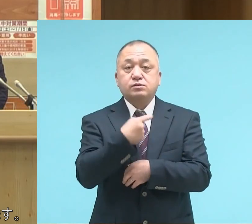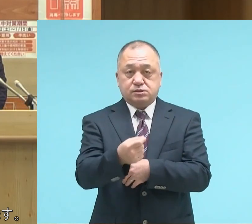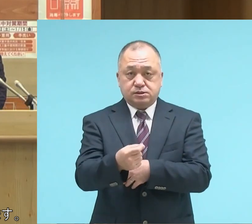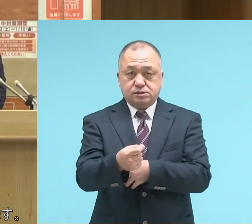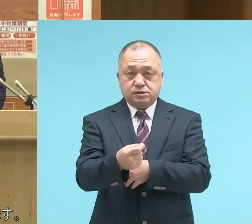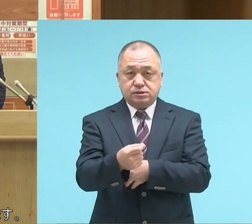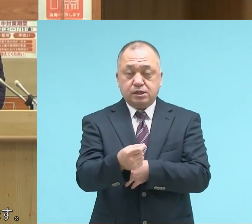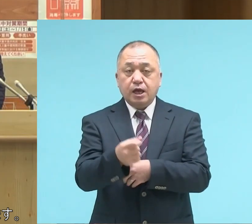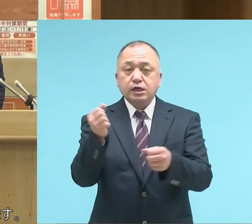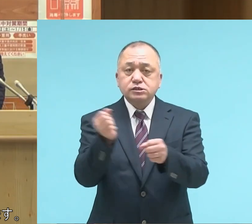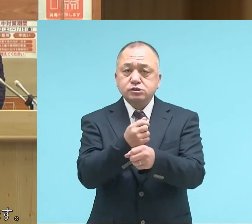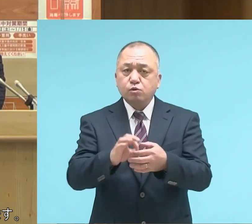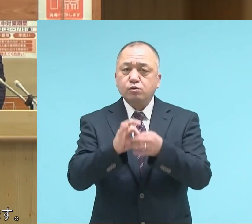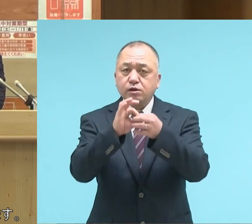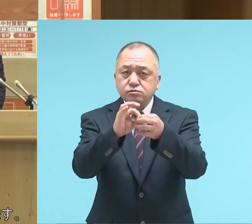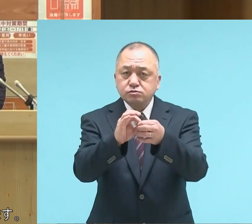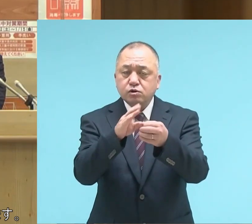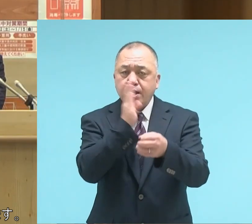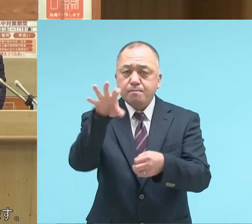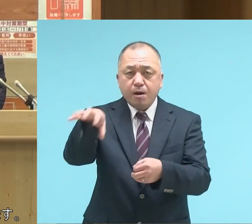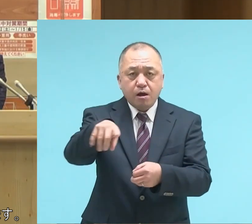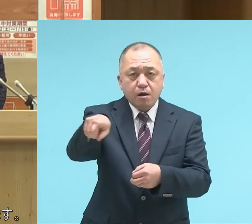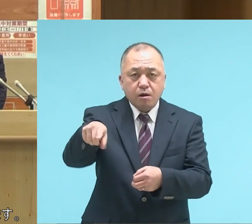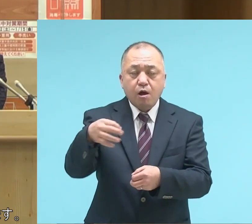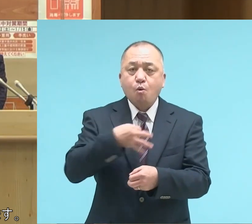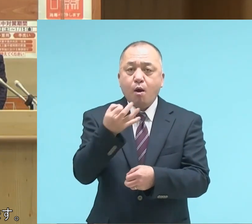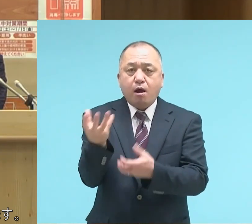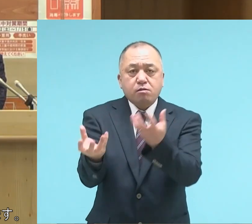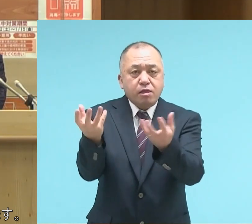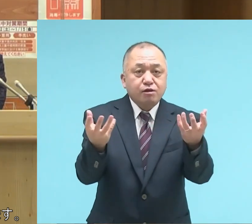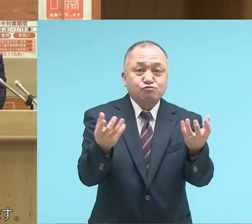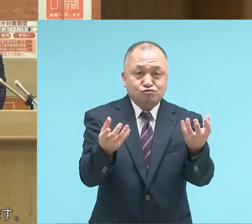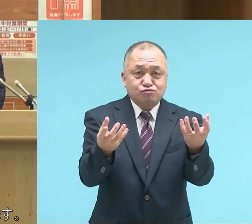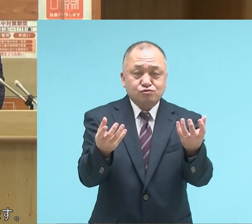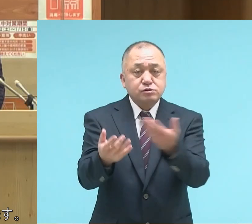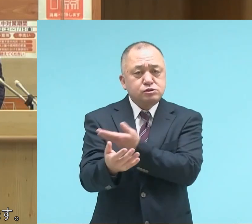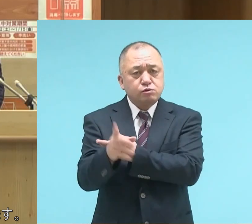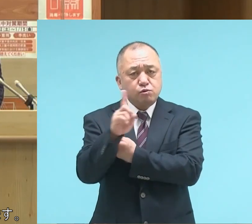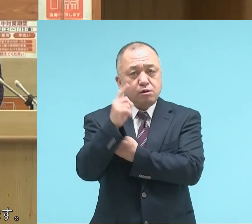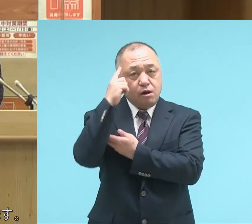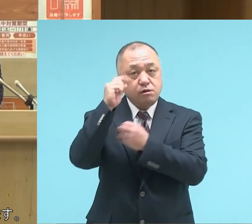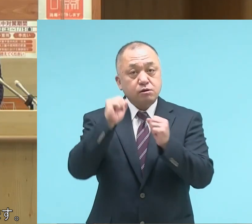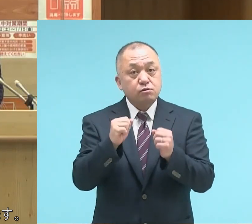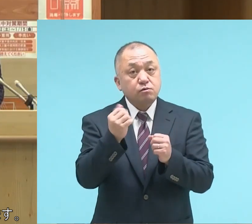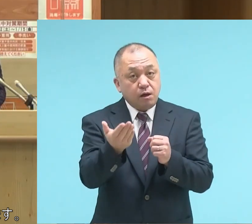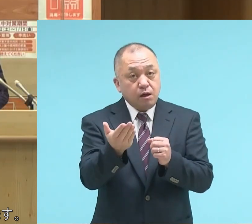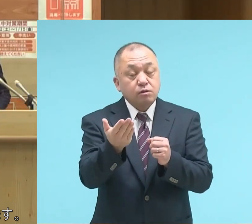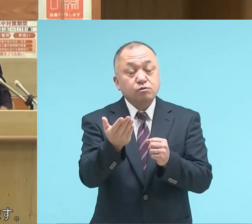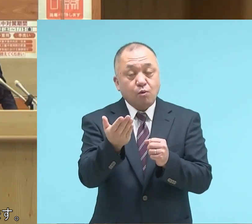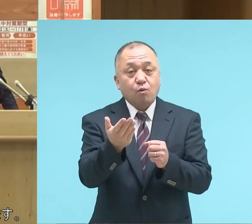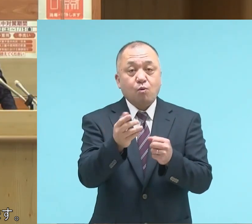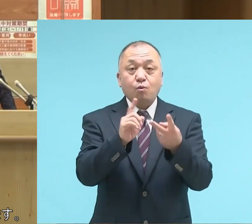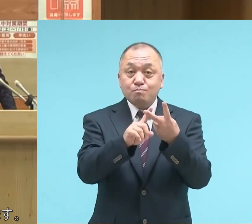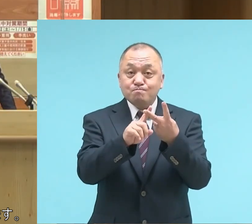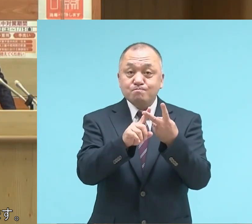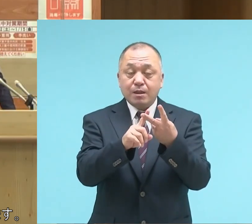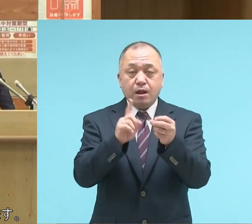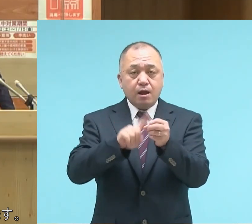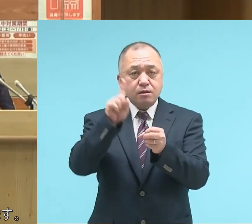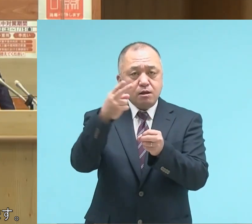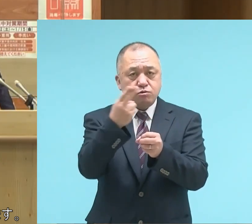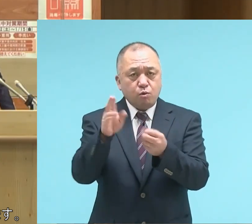を求める現場の強い声が県内の各地で相次ぎましたが、どのように知事はどう受け止められていたかというところと、あと来年度以降はどのような事業に